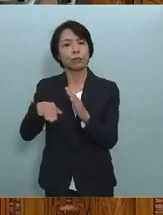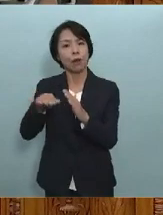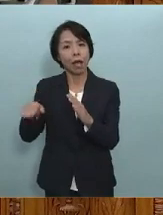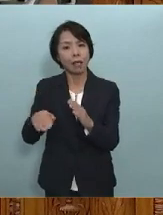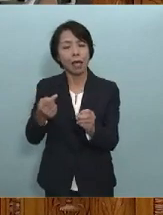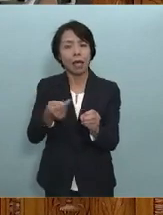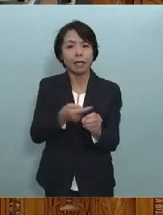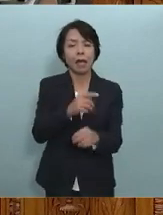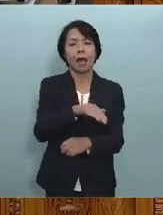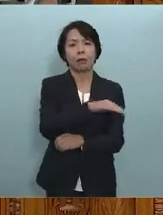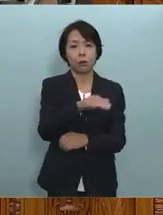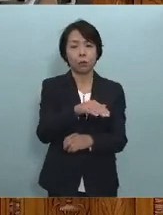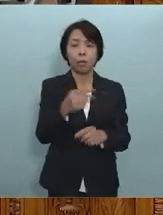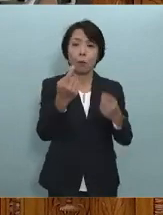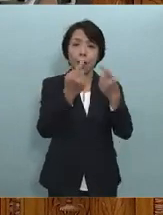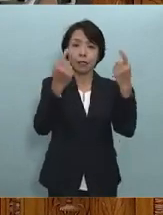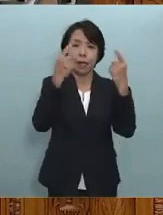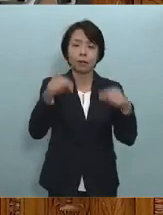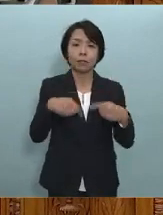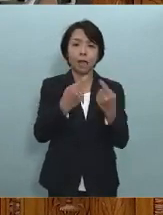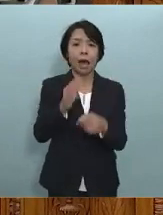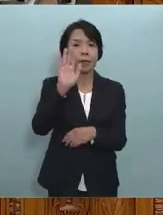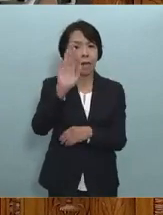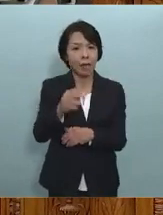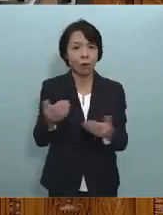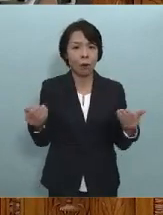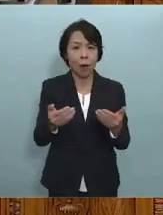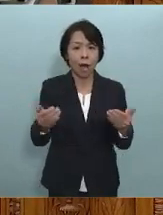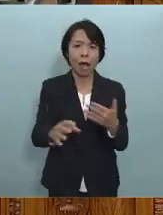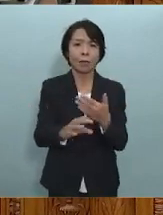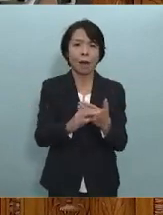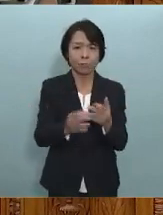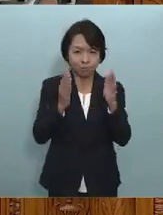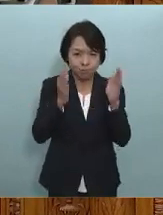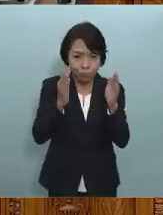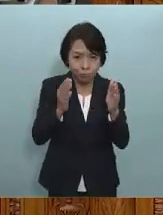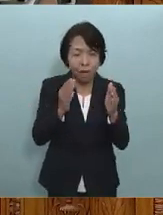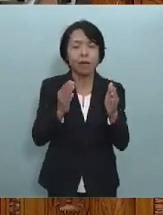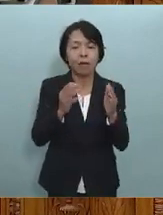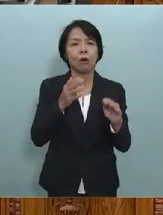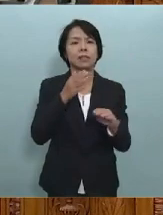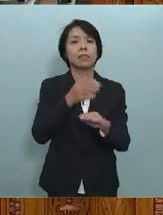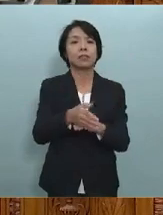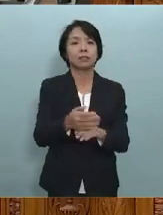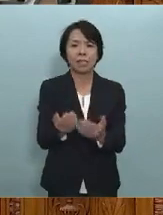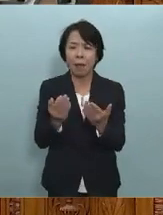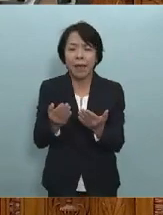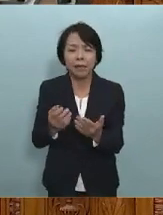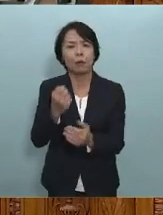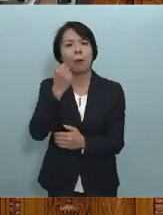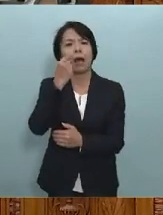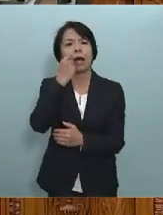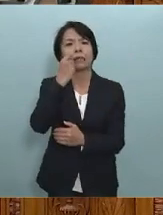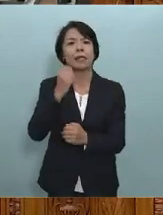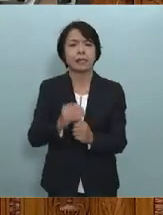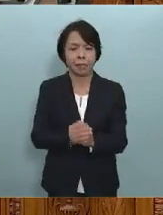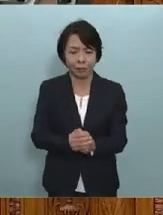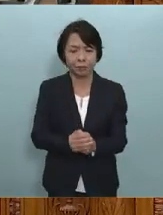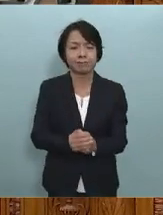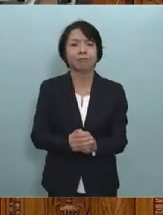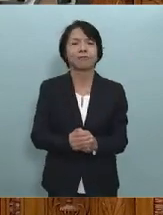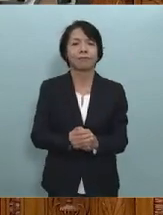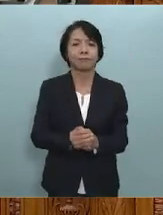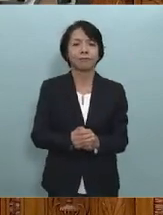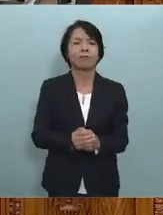は大学入学後にアルバイトに専念しすぎて学業がおろかになる社畜なら